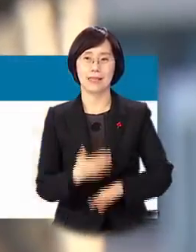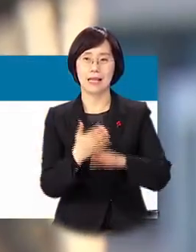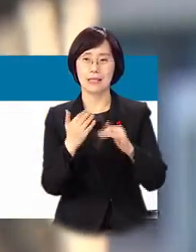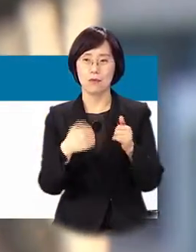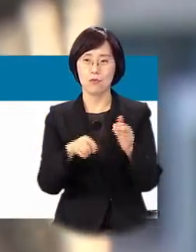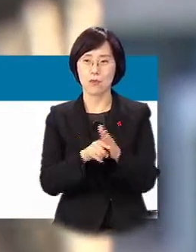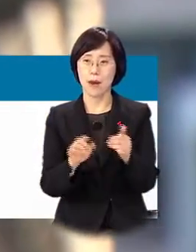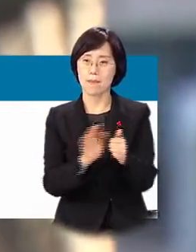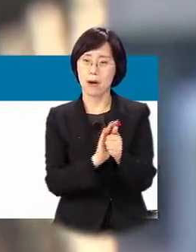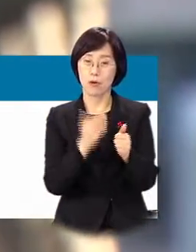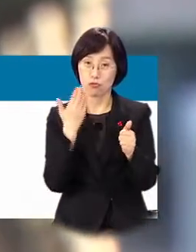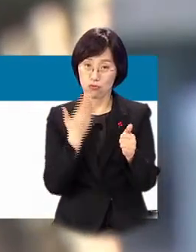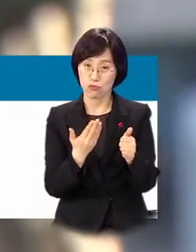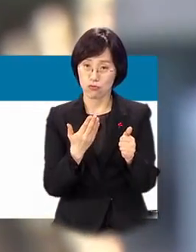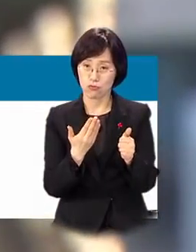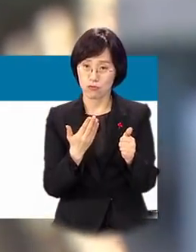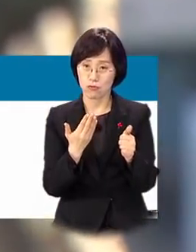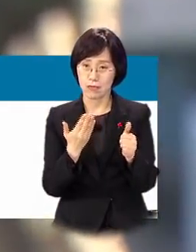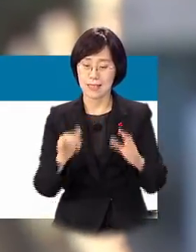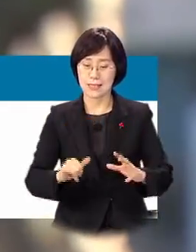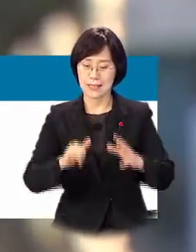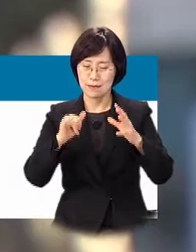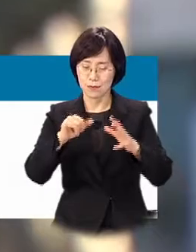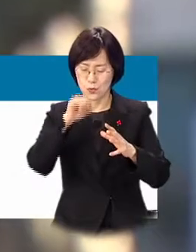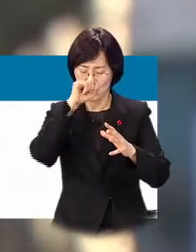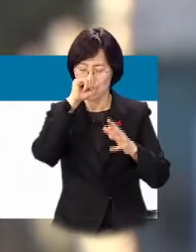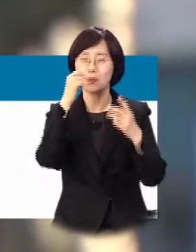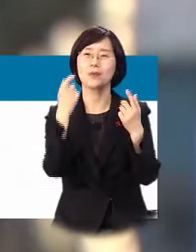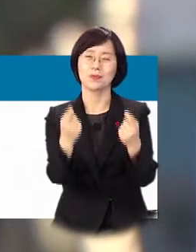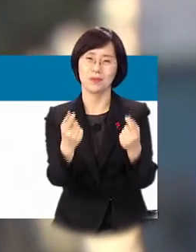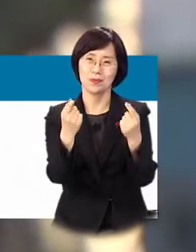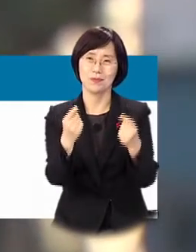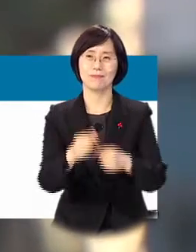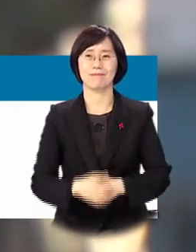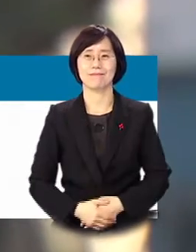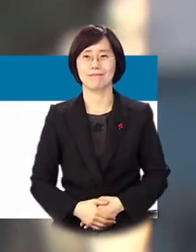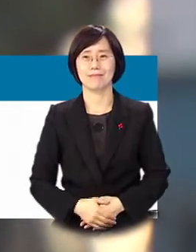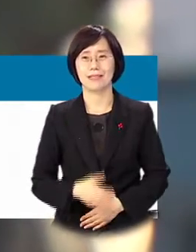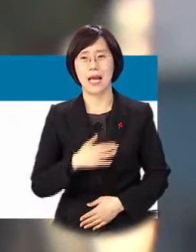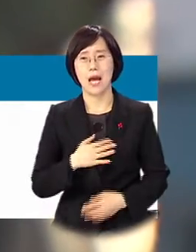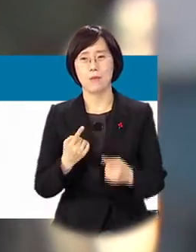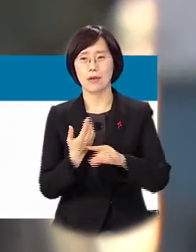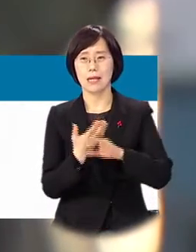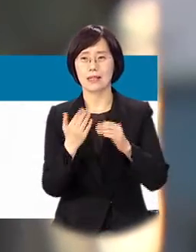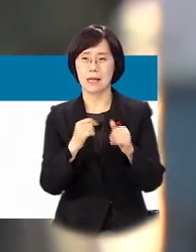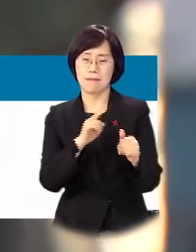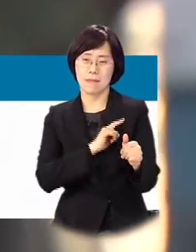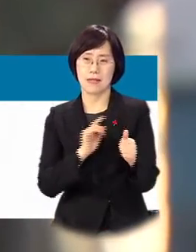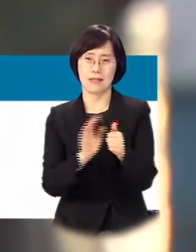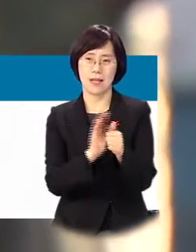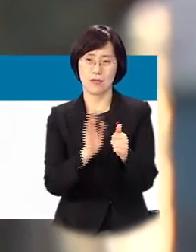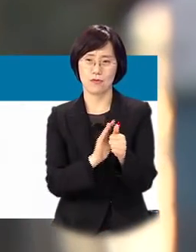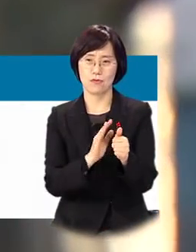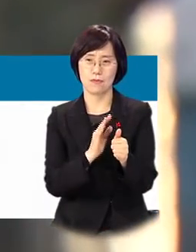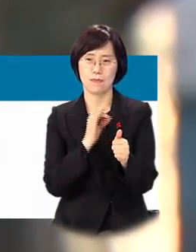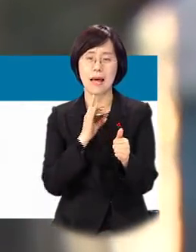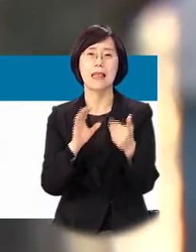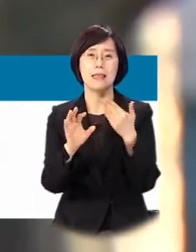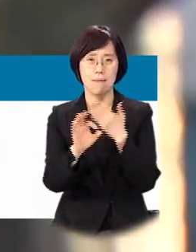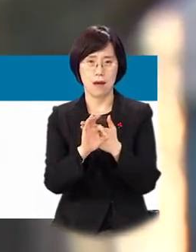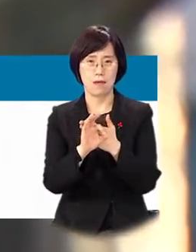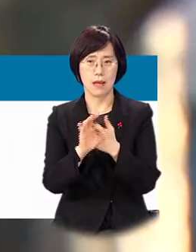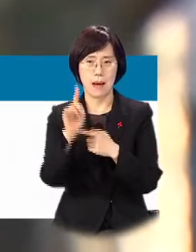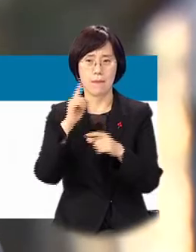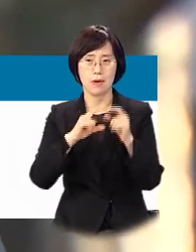위해서 배려할 수 있는 그런 세상이 되면 가장 좋겠죠. 보다 남에 대한 배려심만